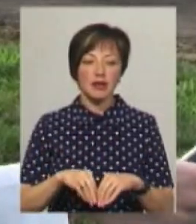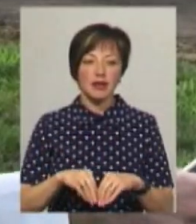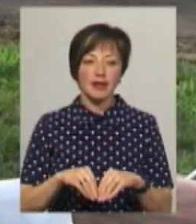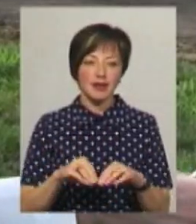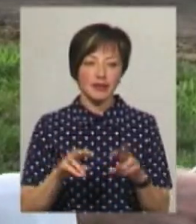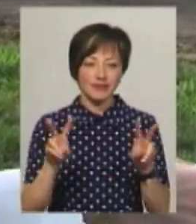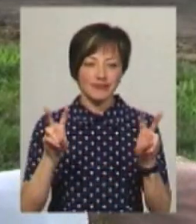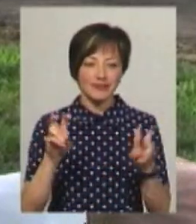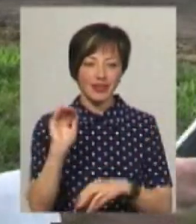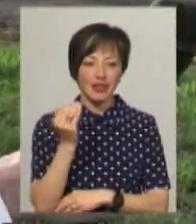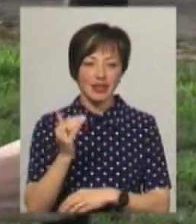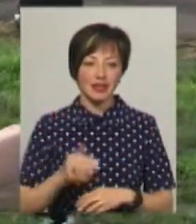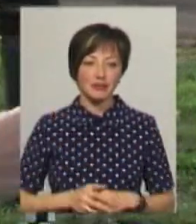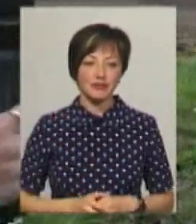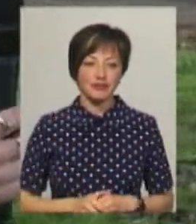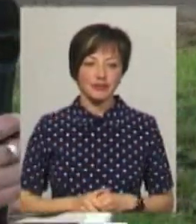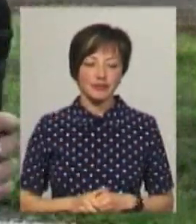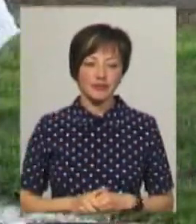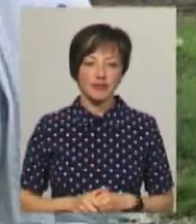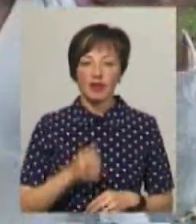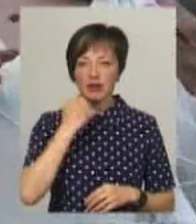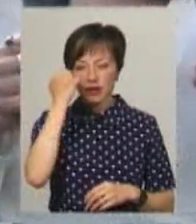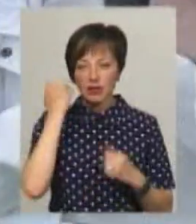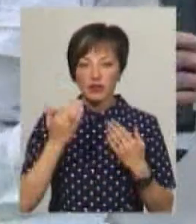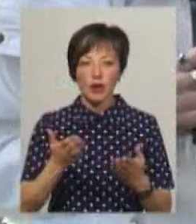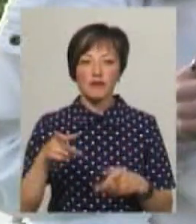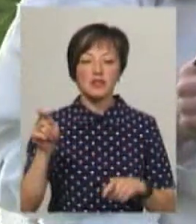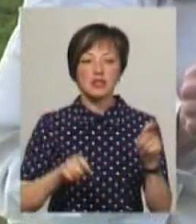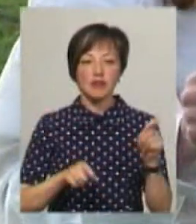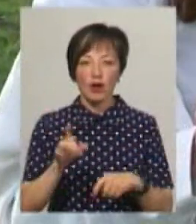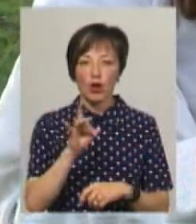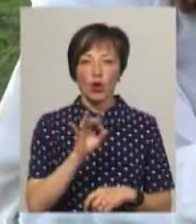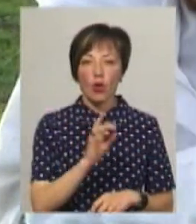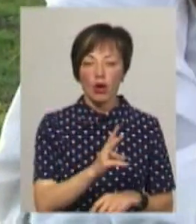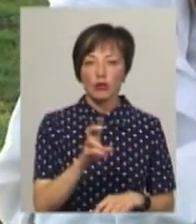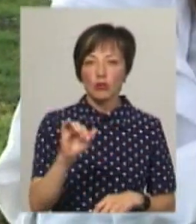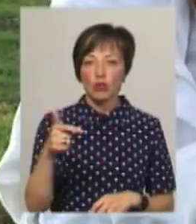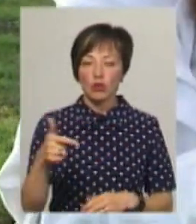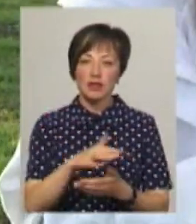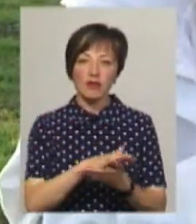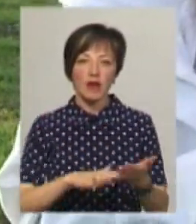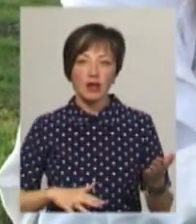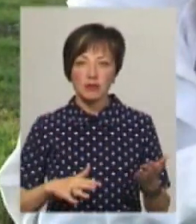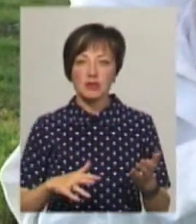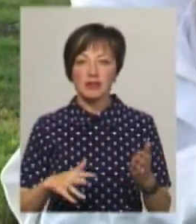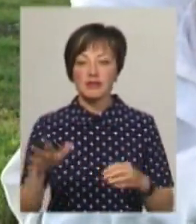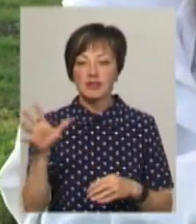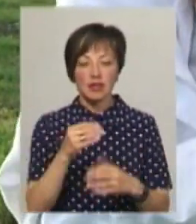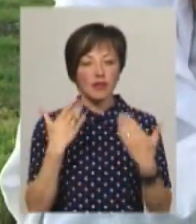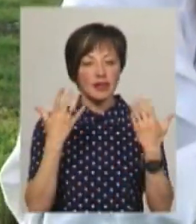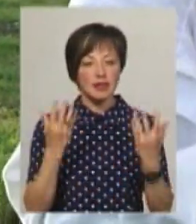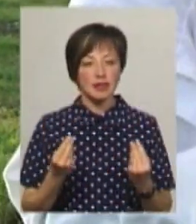дитина, яку ми народжуємо. Добре, дуже дякую, Світлана. Ну, а фестиваль «Рок-н-бух» триватиме у Хмельницькому протягом всіх